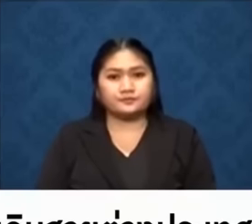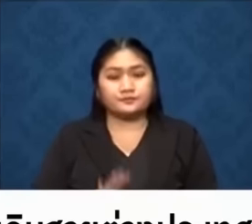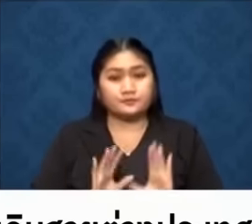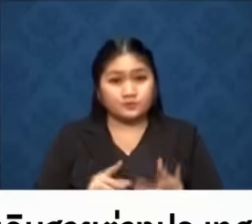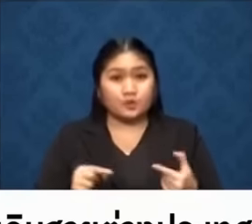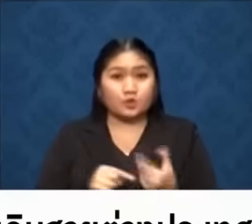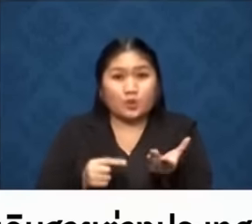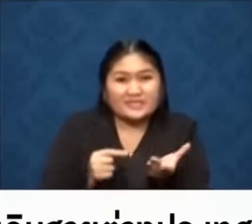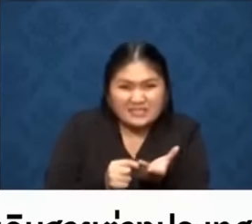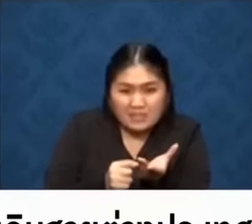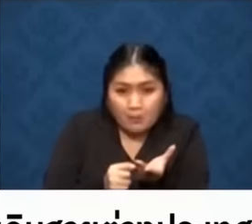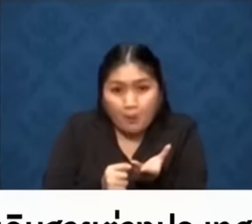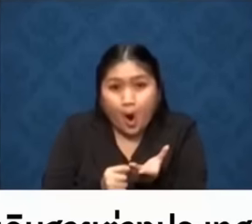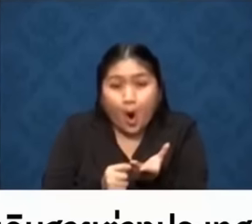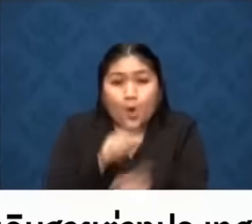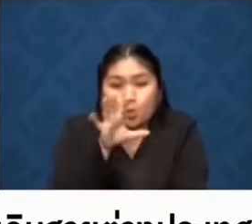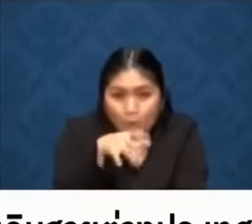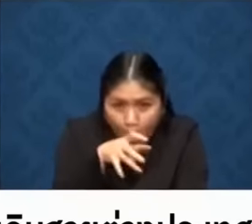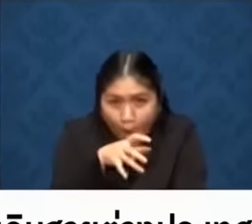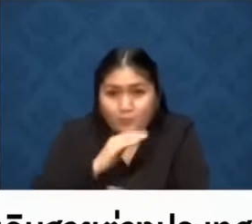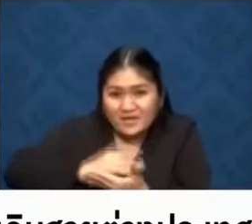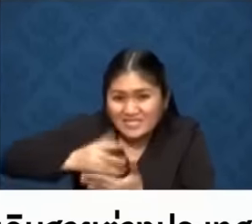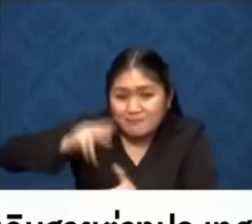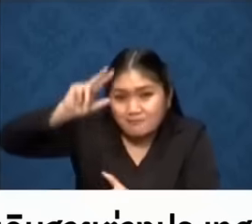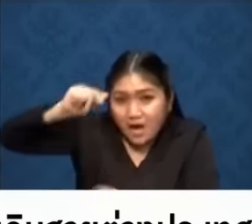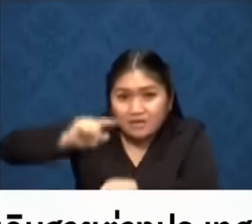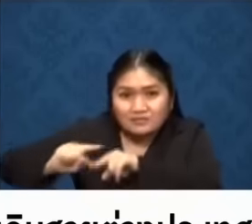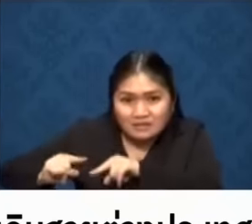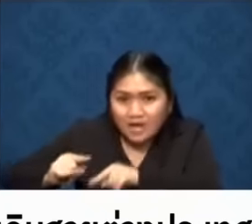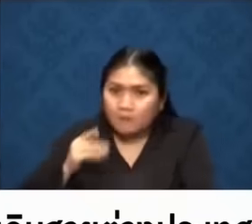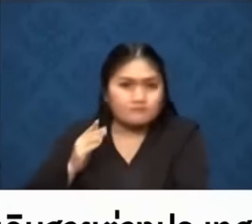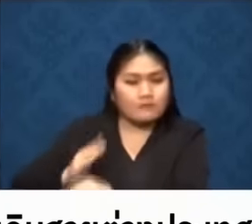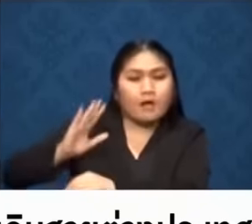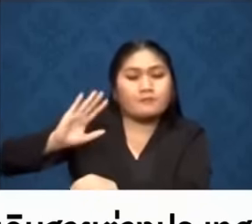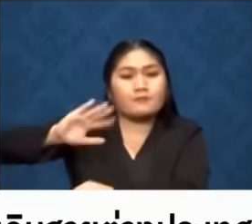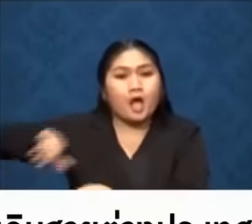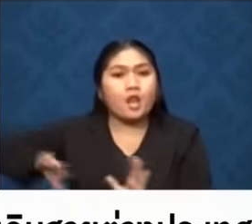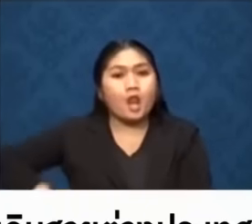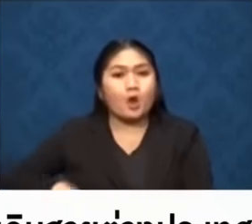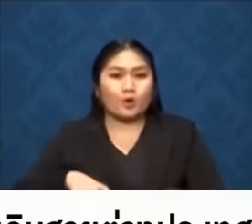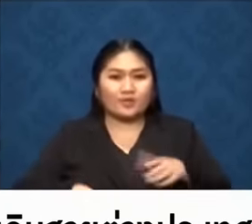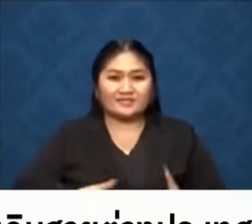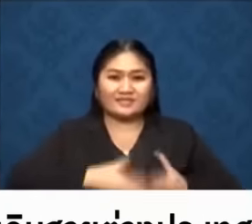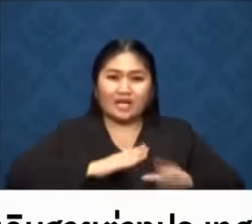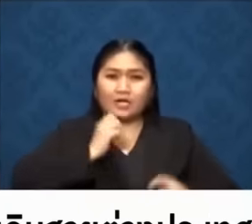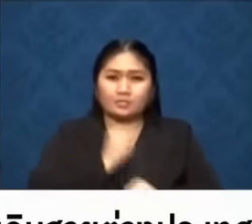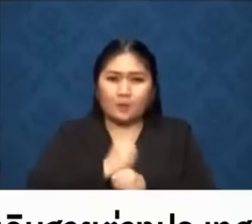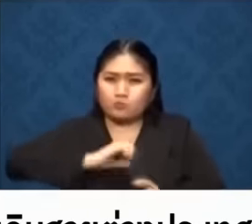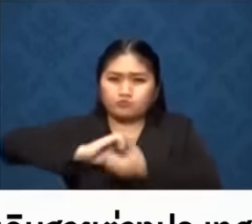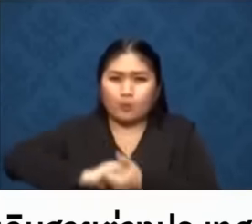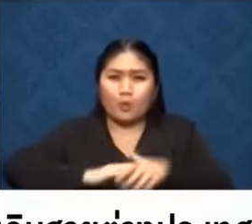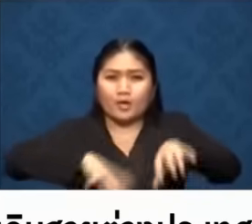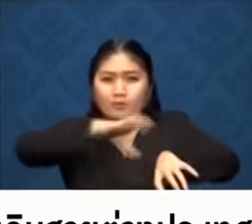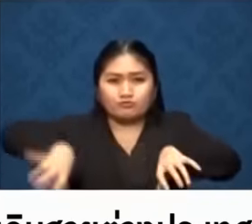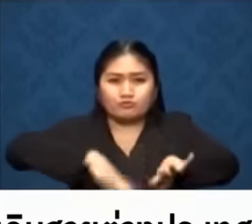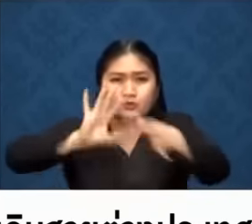นายกก็บอกว่าวันนี้ตอบซะหน่อยใส่เนคไทสีส้มถุงเท้าสีเขียวตัดกันนิดนึงนะคะส้มเขียวหวาน